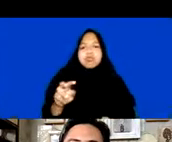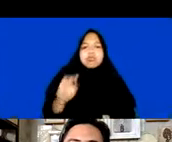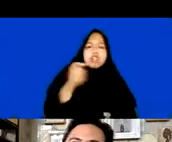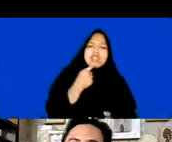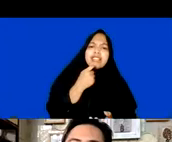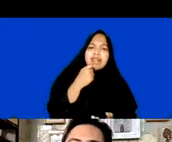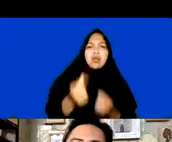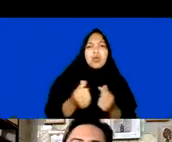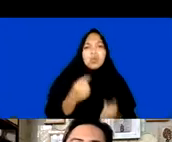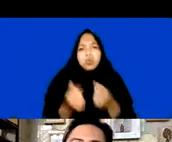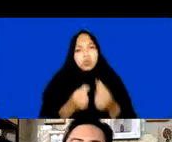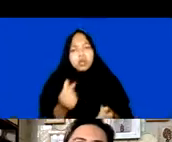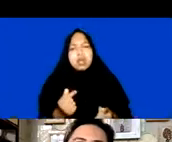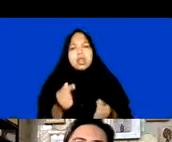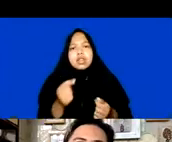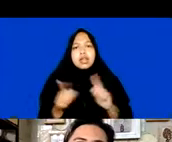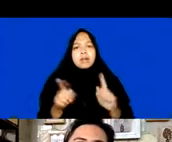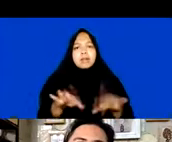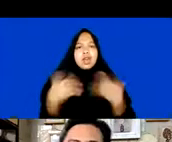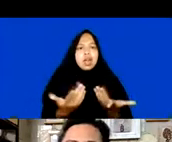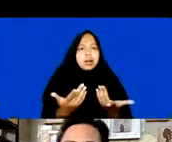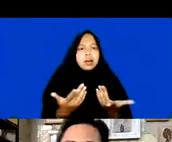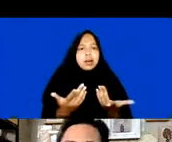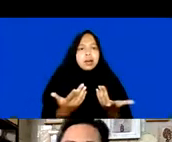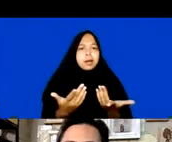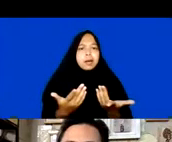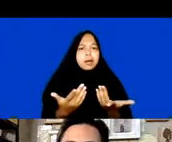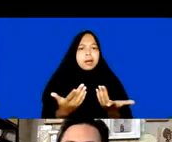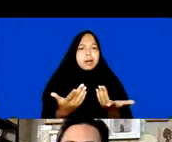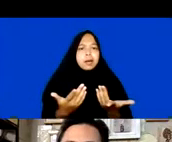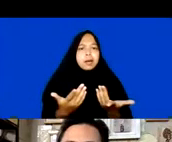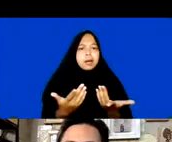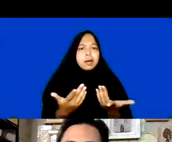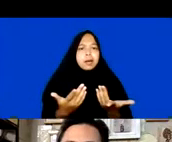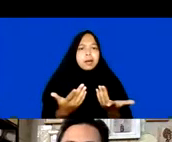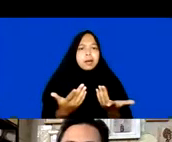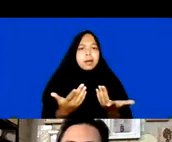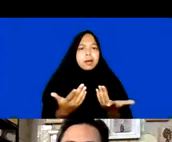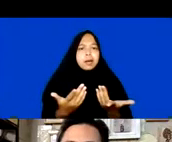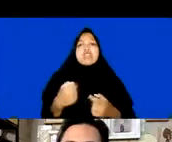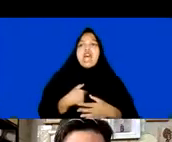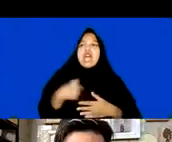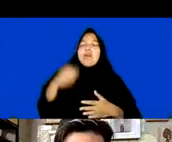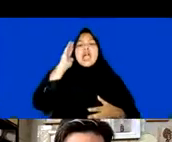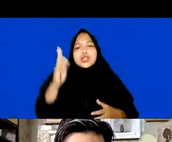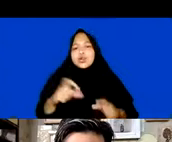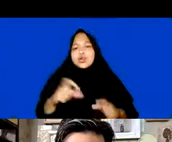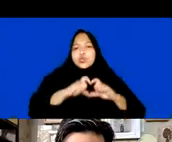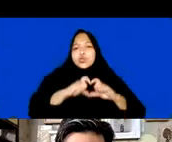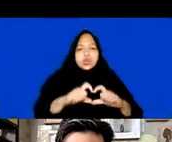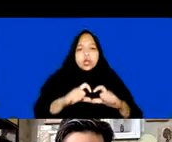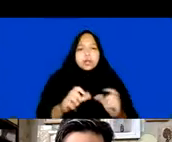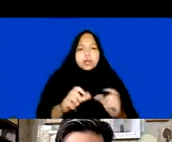tapi saya lebih apa sih yang saya bisa dan akan saya cicil. Dan ketika nantinya ketika